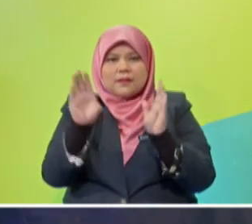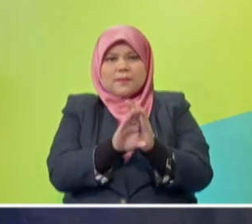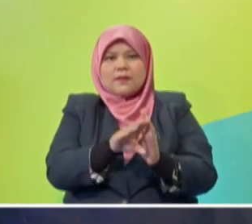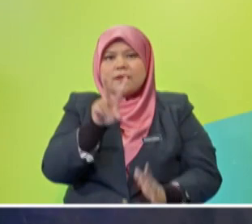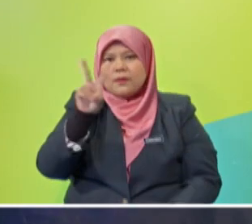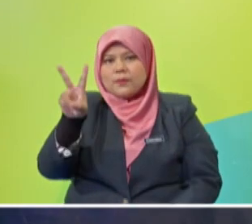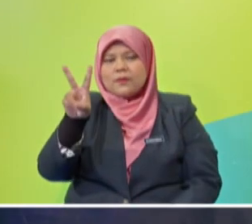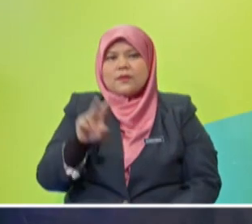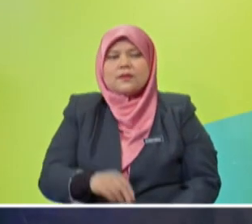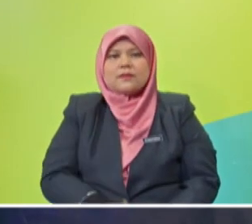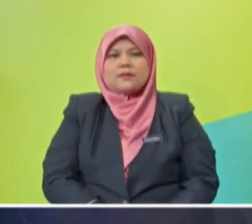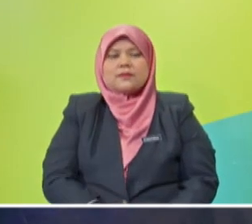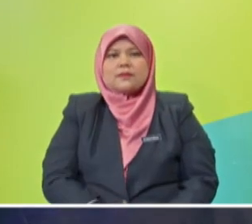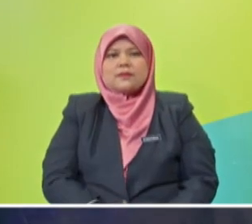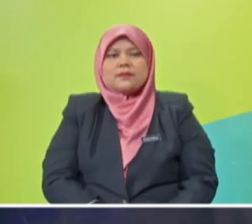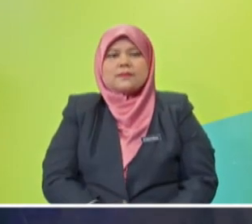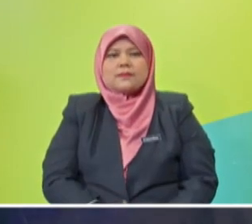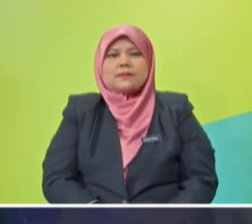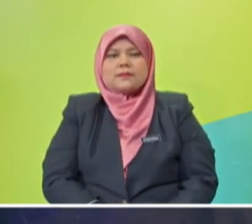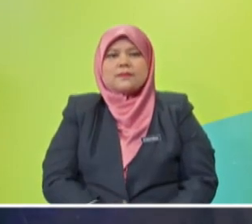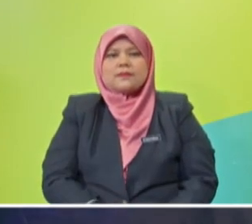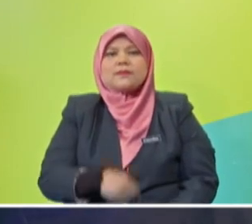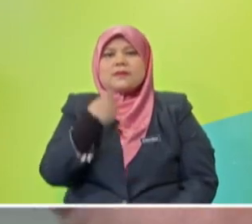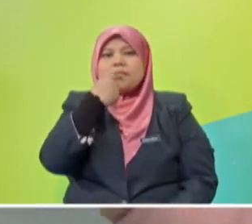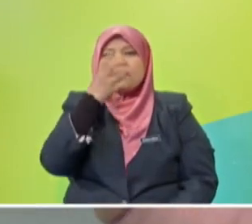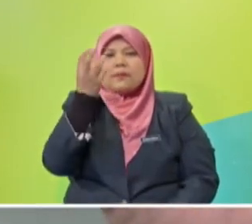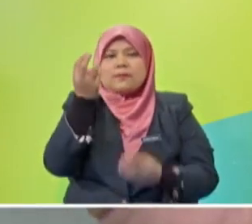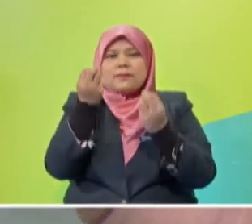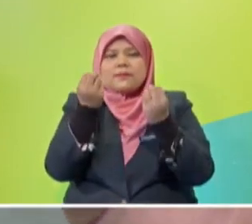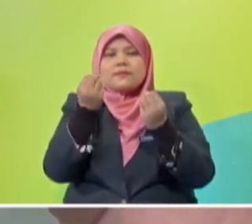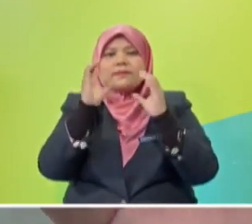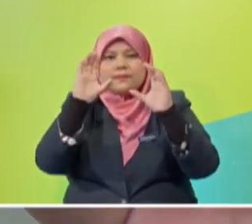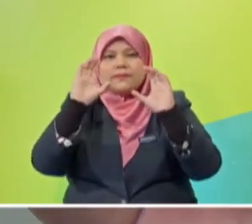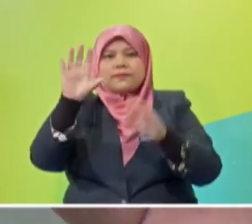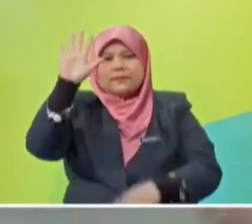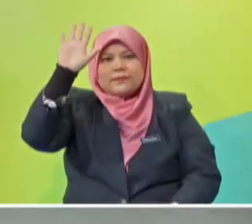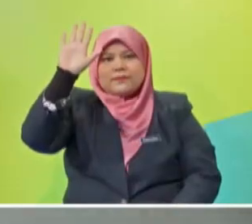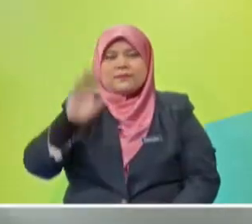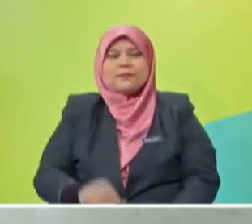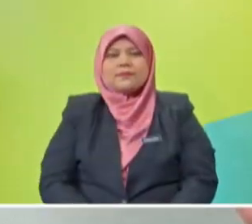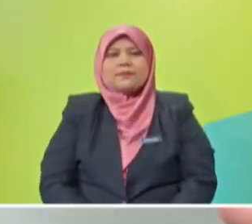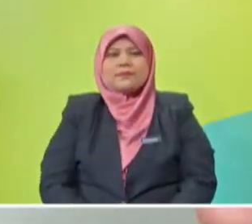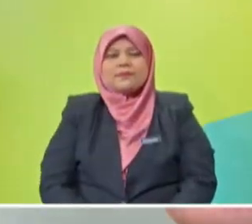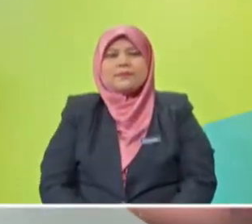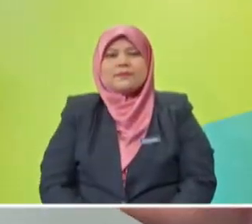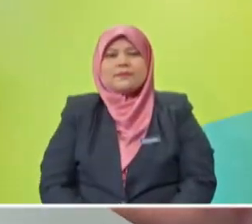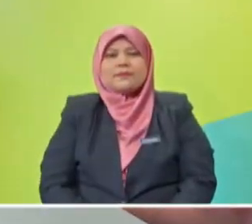Okey, gambar yang kedua. Okey, siapa nak cuba? Ataupun cikgu